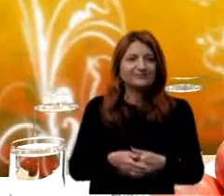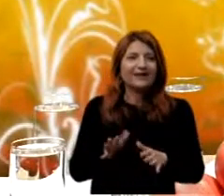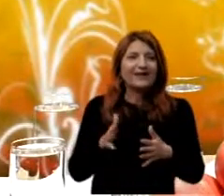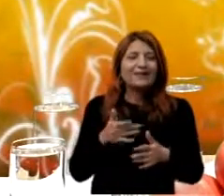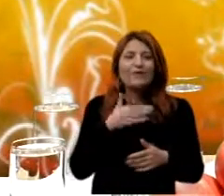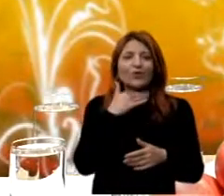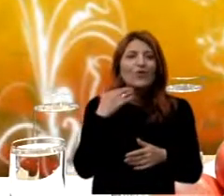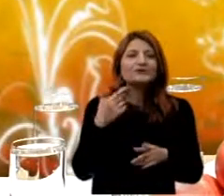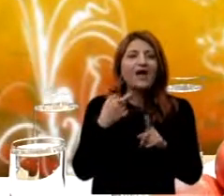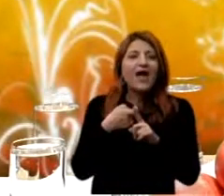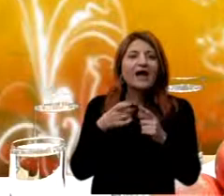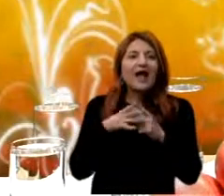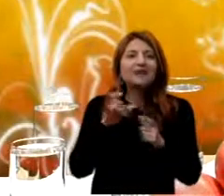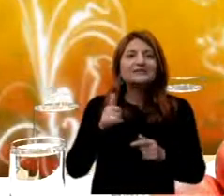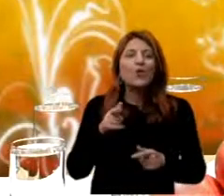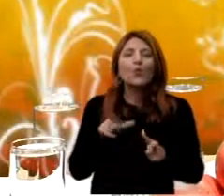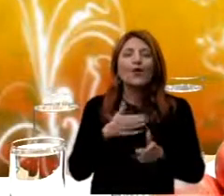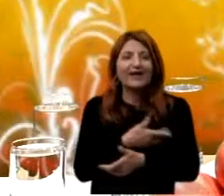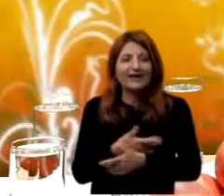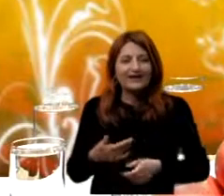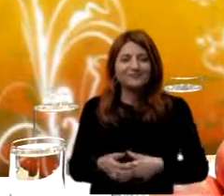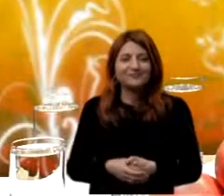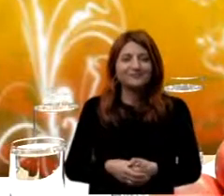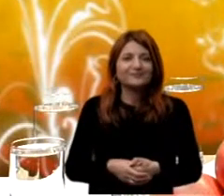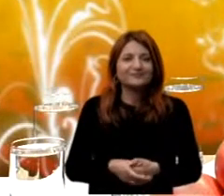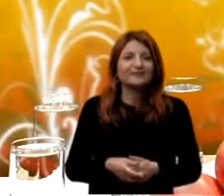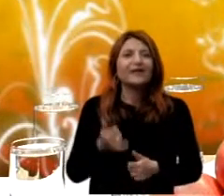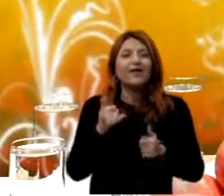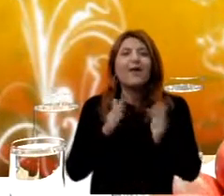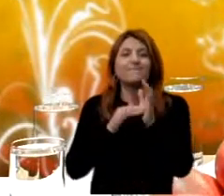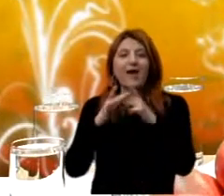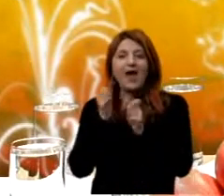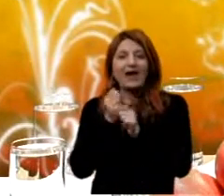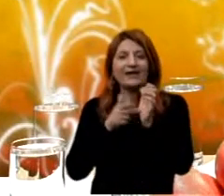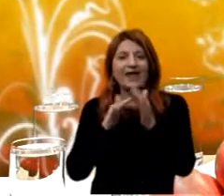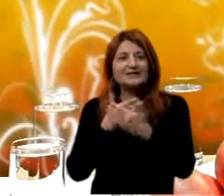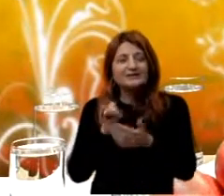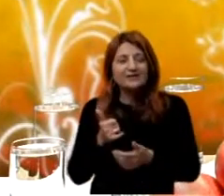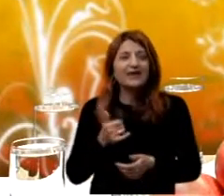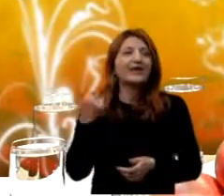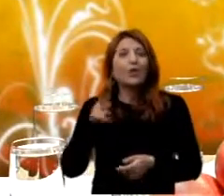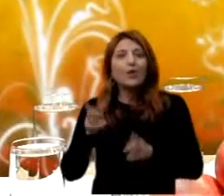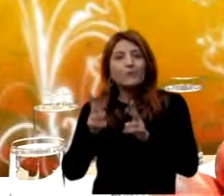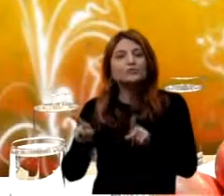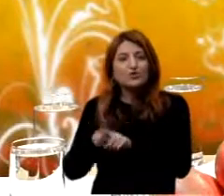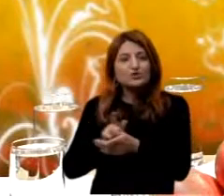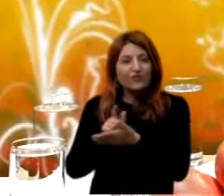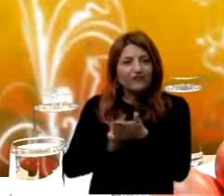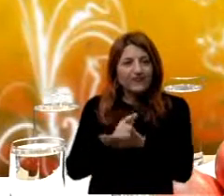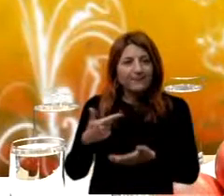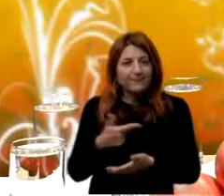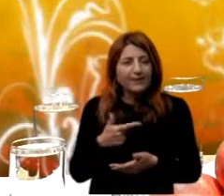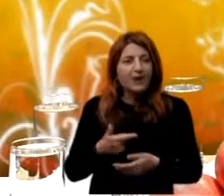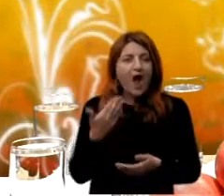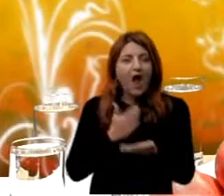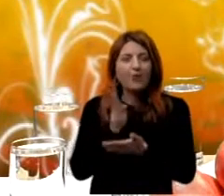nemam dosta kalcija u krvi, daj mi. Ali ide sa magnezijom. Da li i onda i magnezij u isto vrijeme može sa kalcijem ako osoba